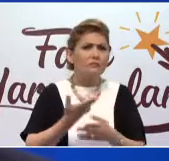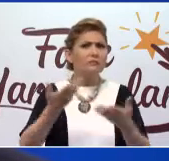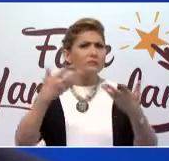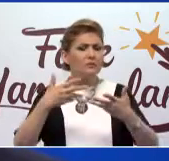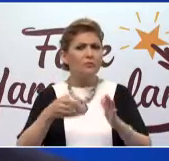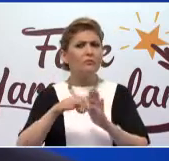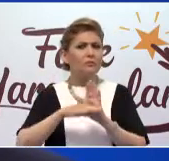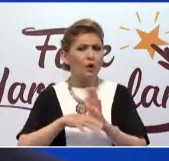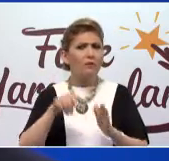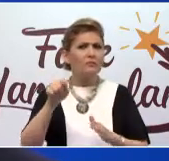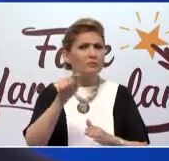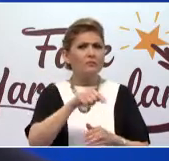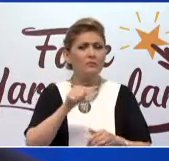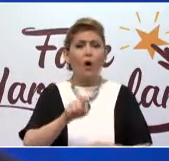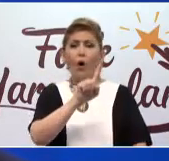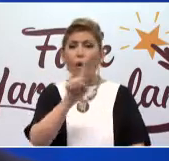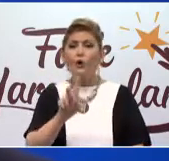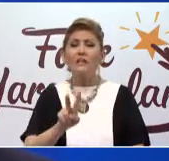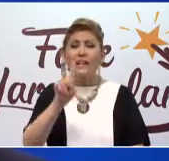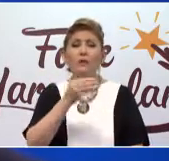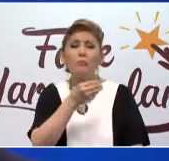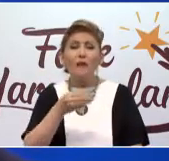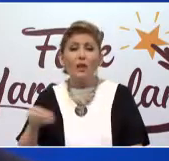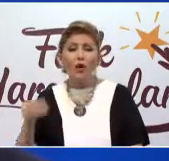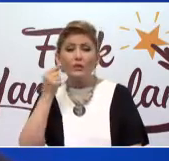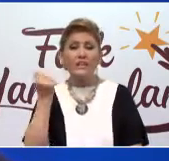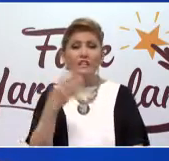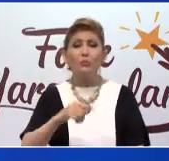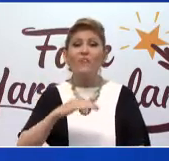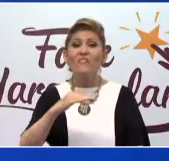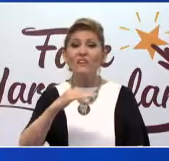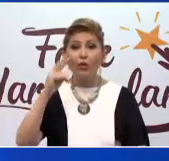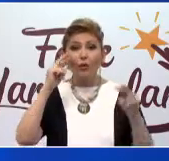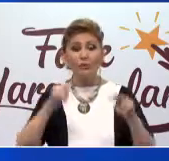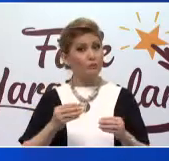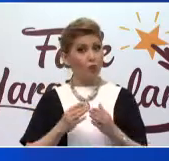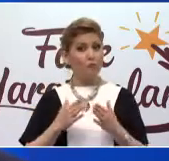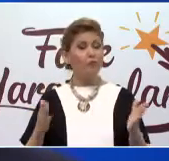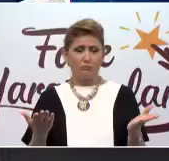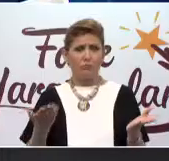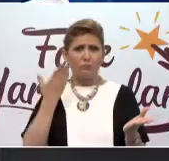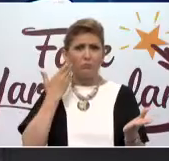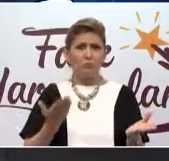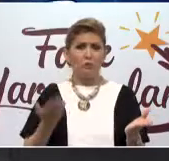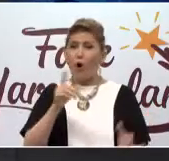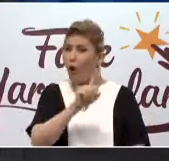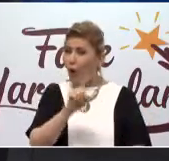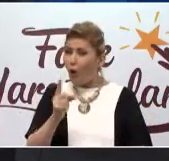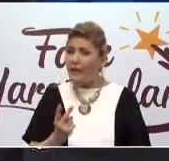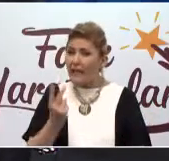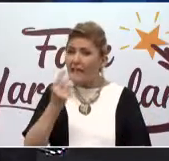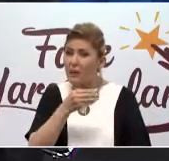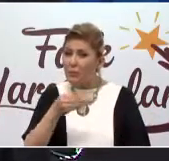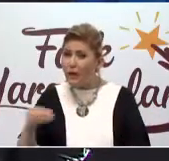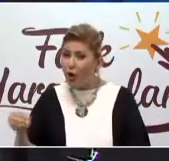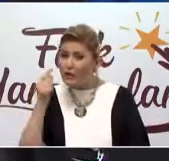medya platformlarında şu ana kadar 17 milyon kişi bu videoları izlemiş. Çok büyük bir rakam aslında. Müthiş bir rakam. 17 milyon